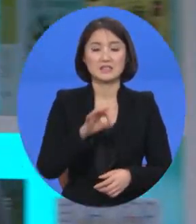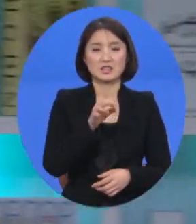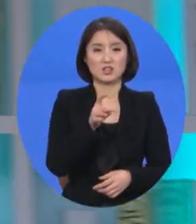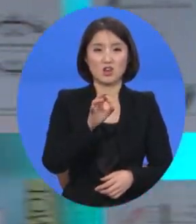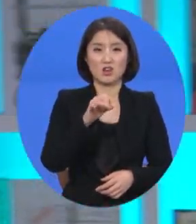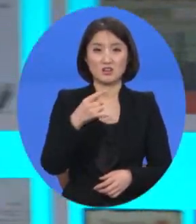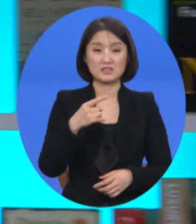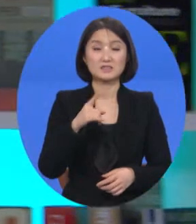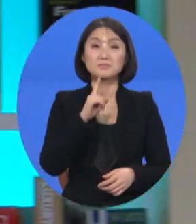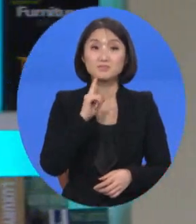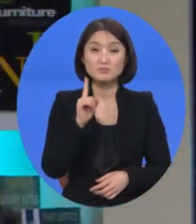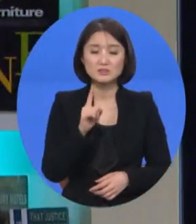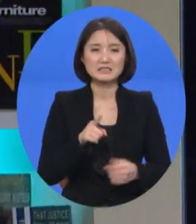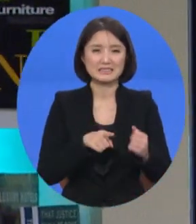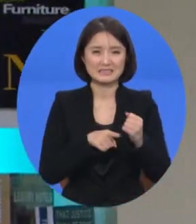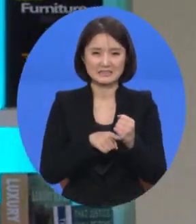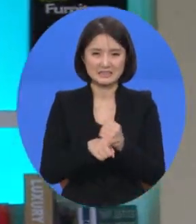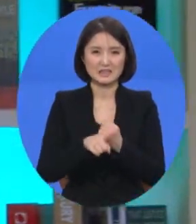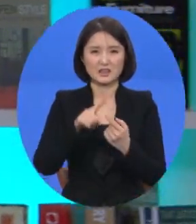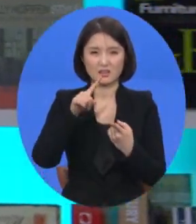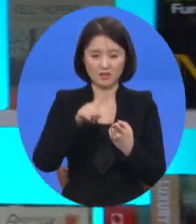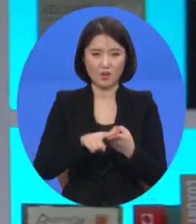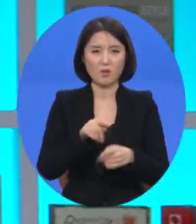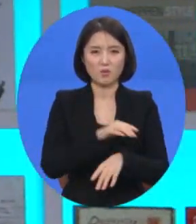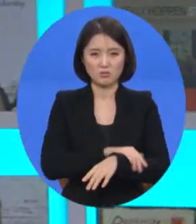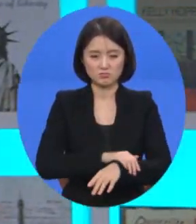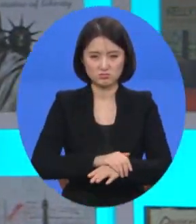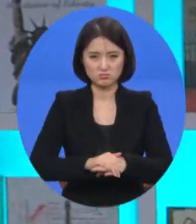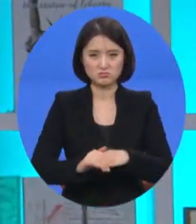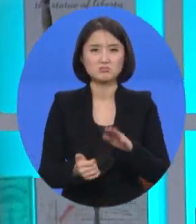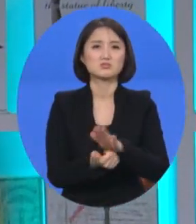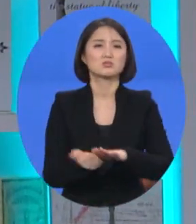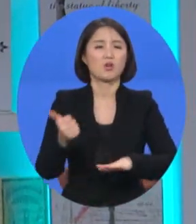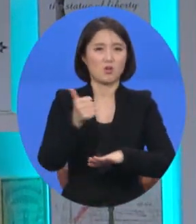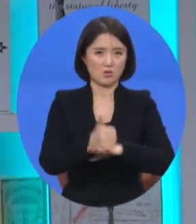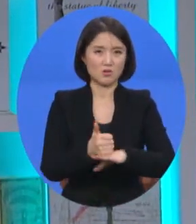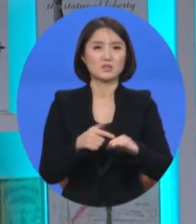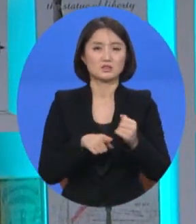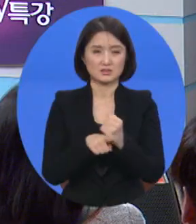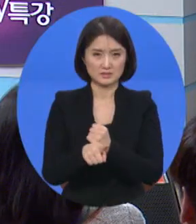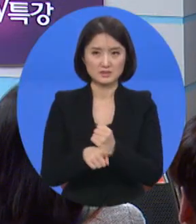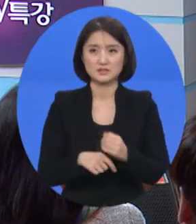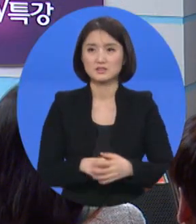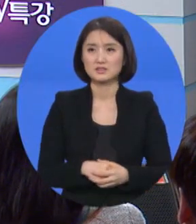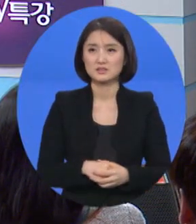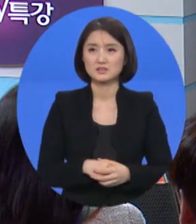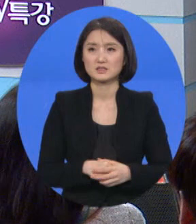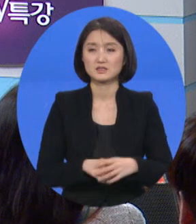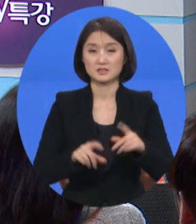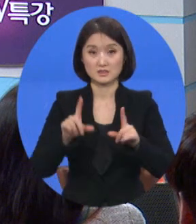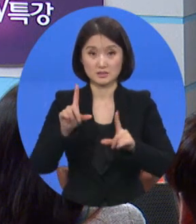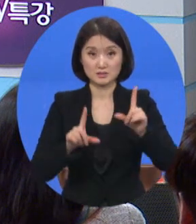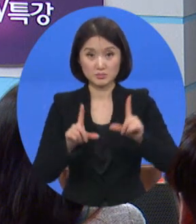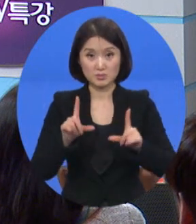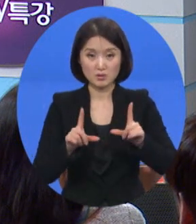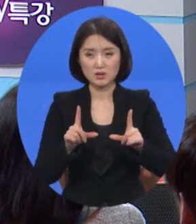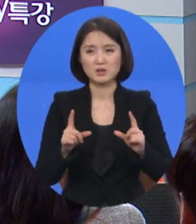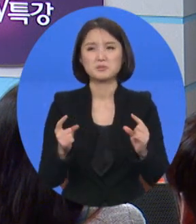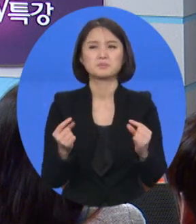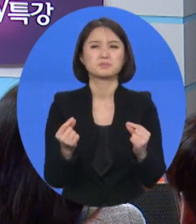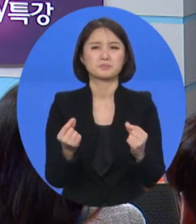꽃이라는 겁니다 1 2 제비꽃이 왜 뜻대로 되는 꽃이라는 이런 물 업계 됐을까요 지금 모양이 닮아서